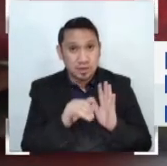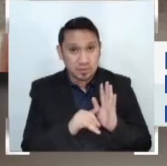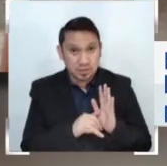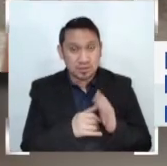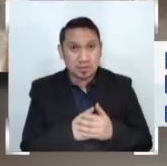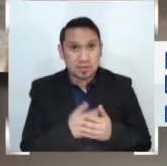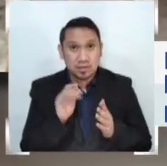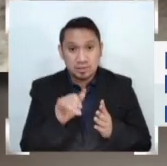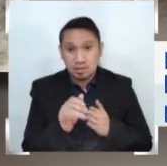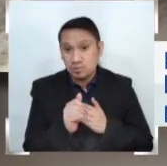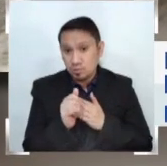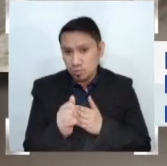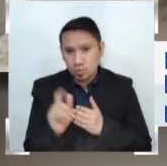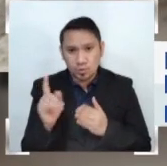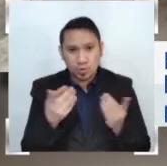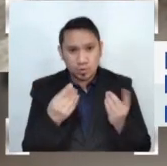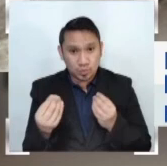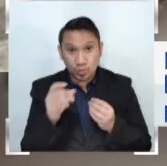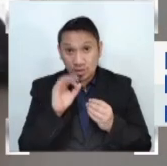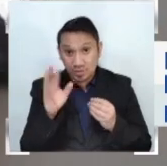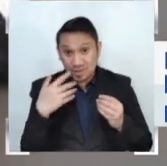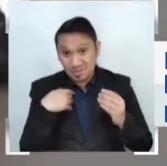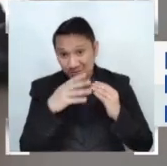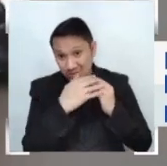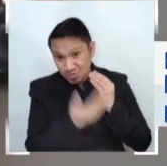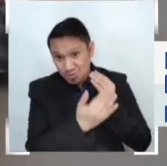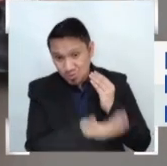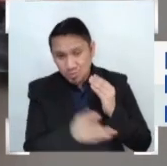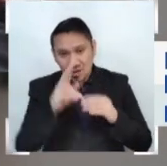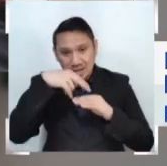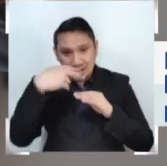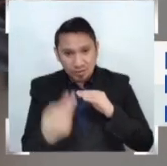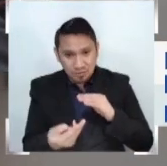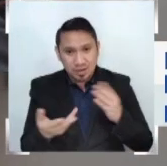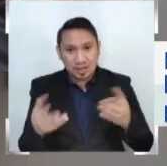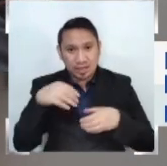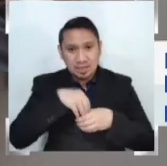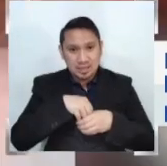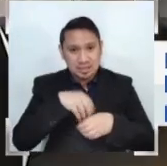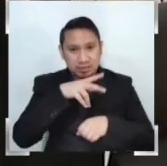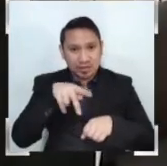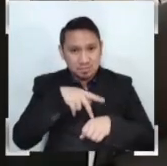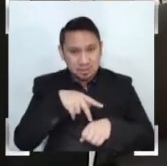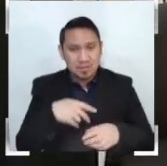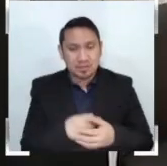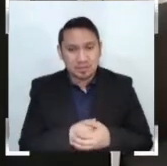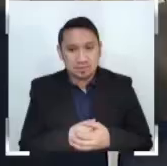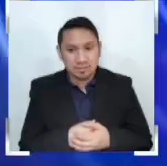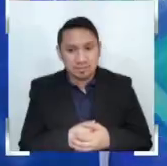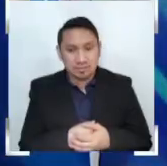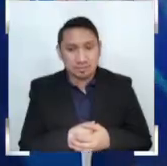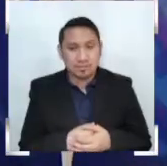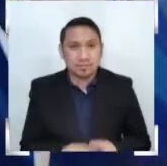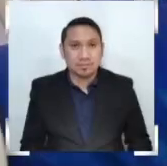gabay kung ano ang gagawin sa mga space debris na bumabagsak sa loob ng teritoryo ng Pilipinas. Ako si Chino Gaston, ang